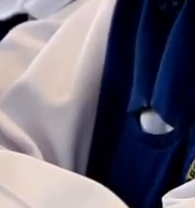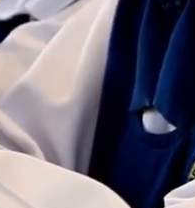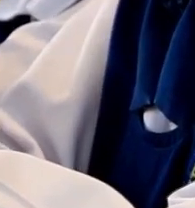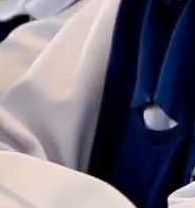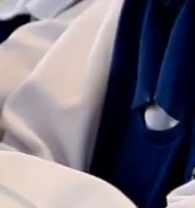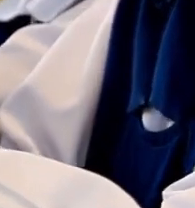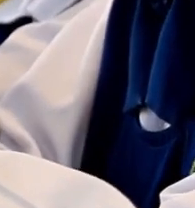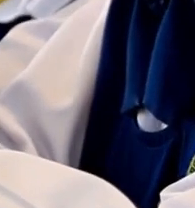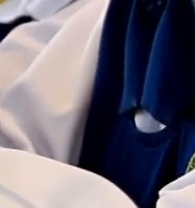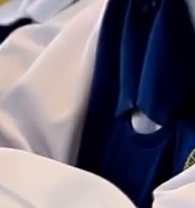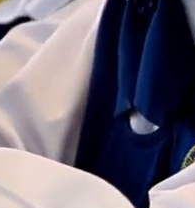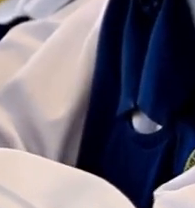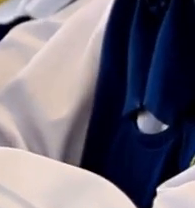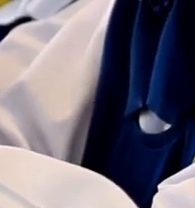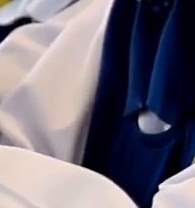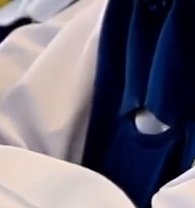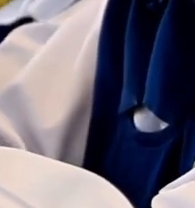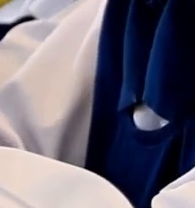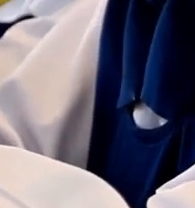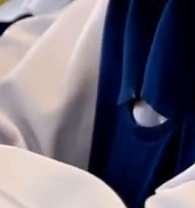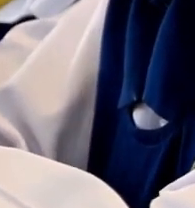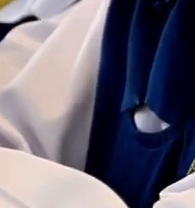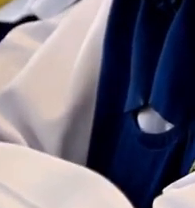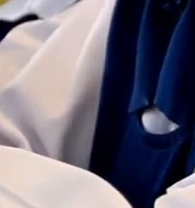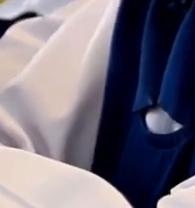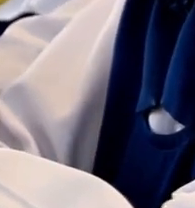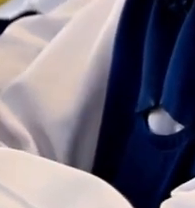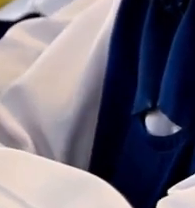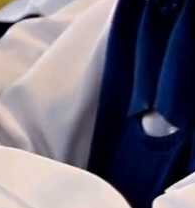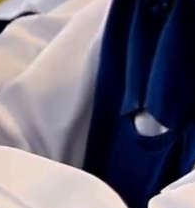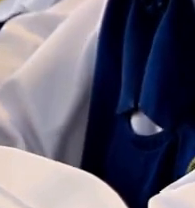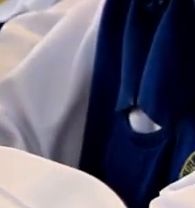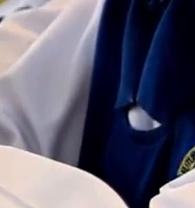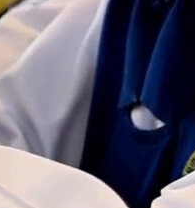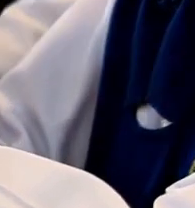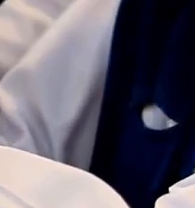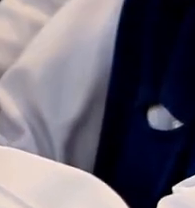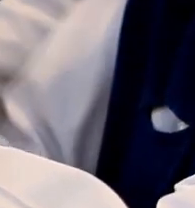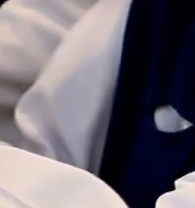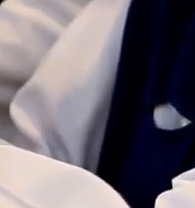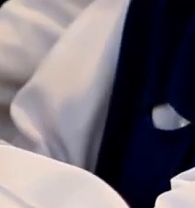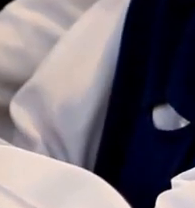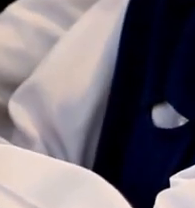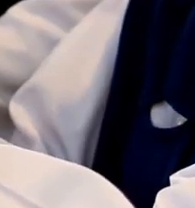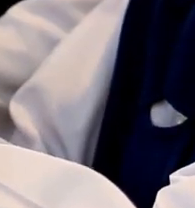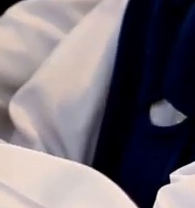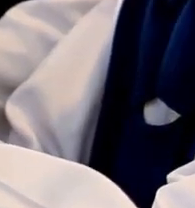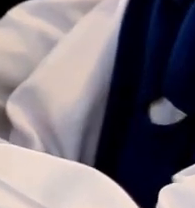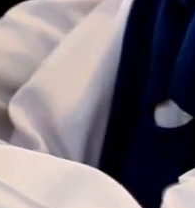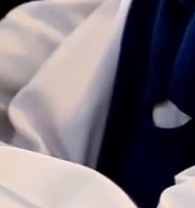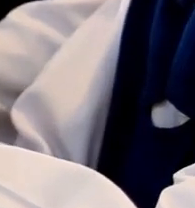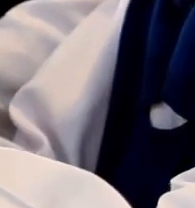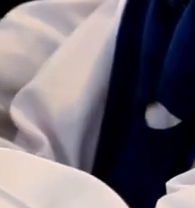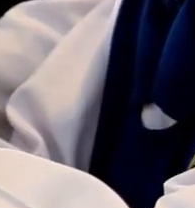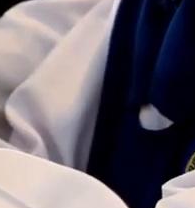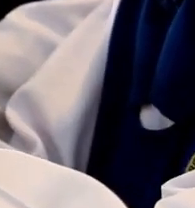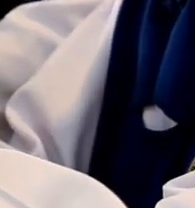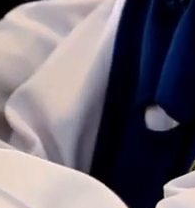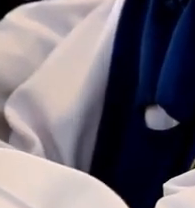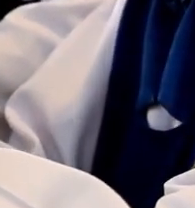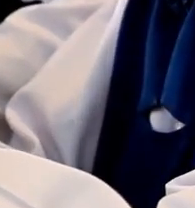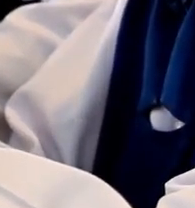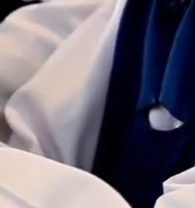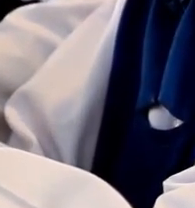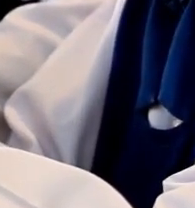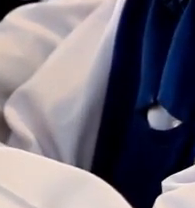dengan norma baru adalah penting untuk kita memastikan kelangsungan kehidupan harian, terutamanya dalam